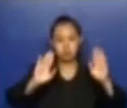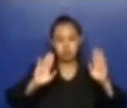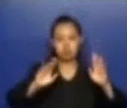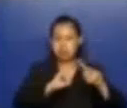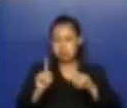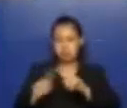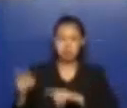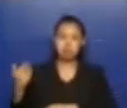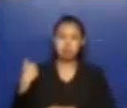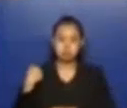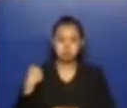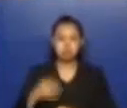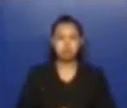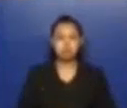าย